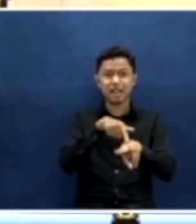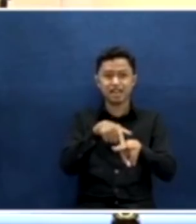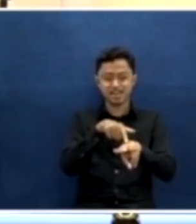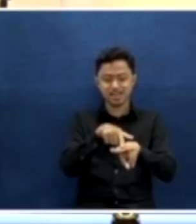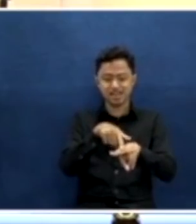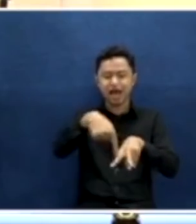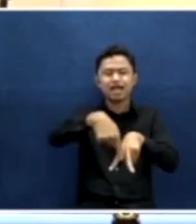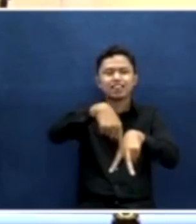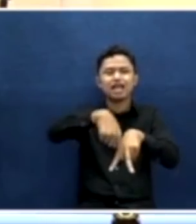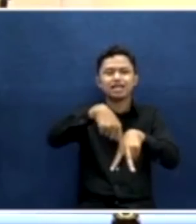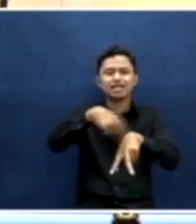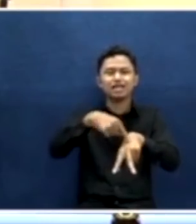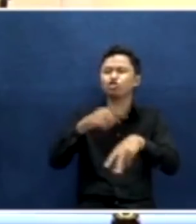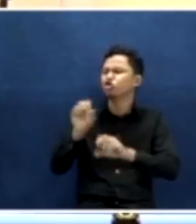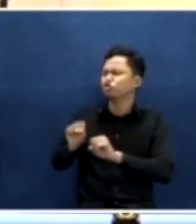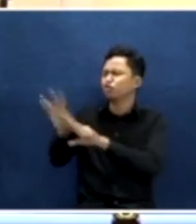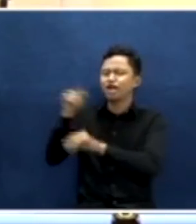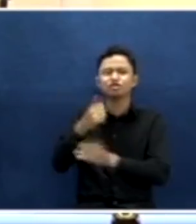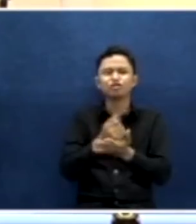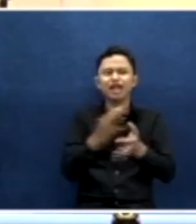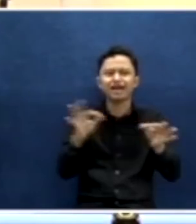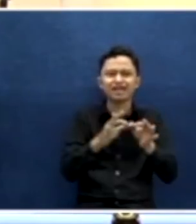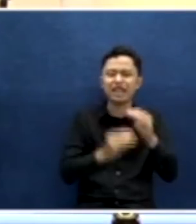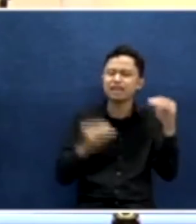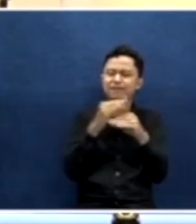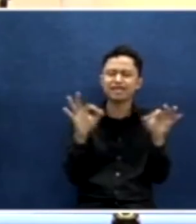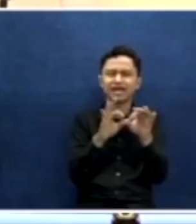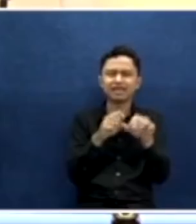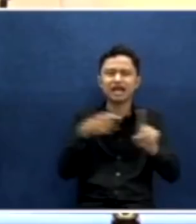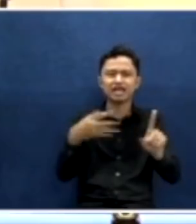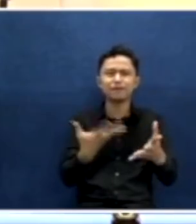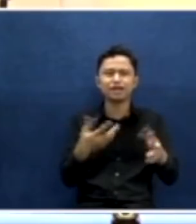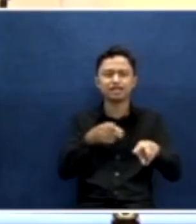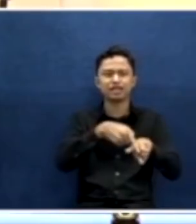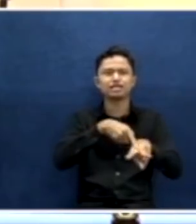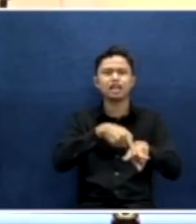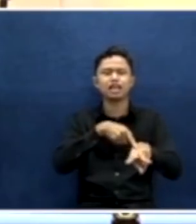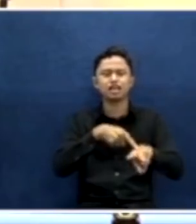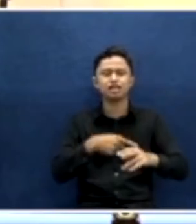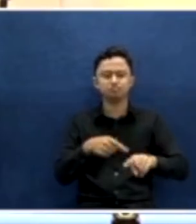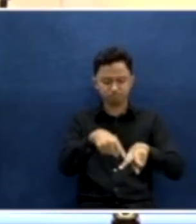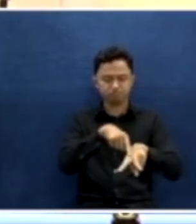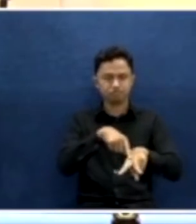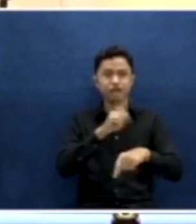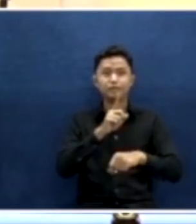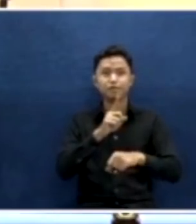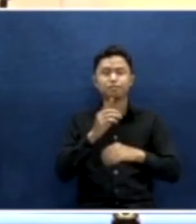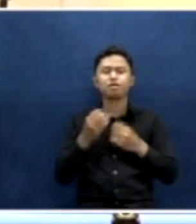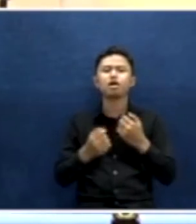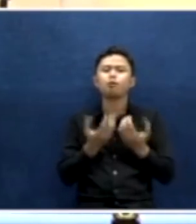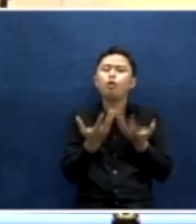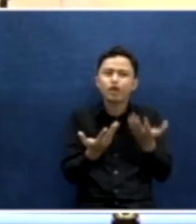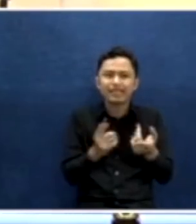lebih dekat daripada tali sandal kita karena sesungguhnya banyak amal yang kadang-kadang kita remehkan tanpa kita sadar justru amalan itu yang bisa